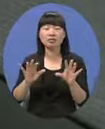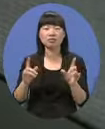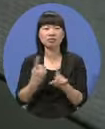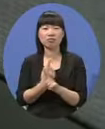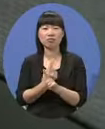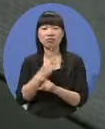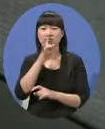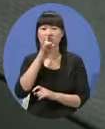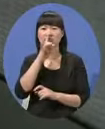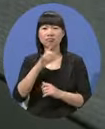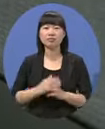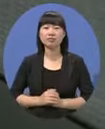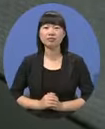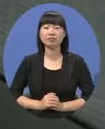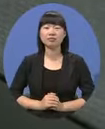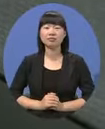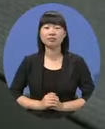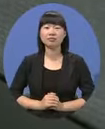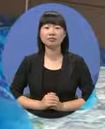없었다.